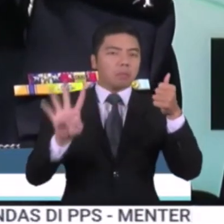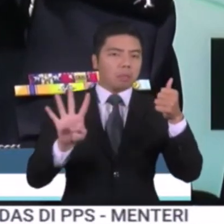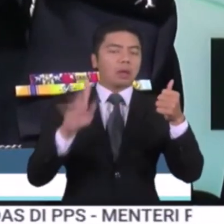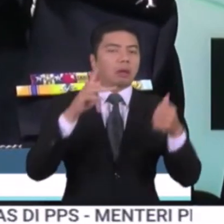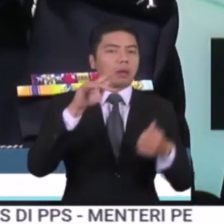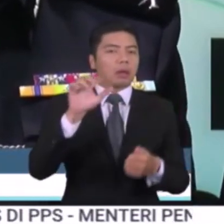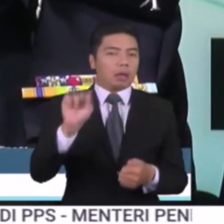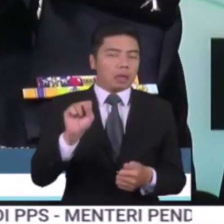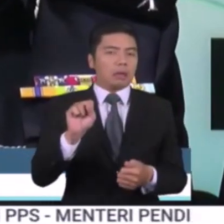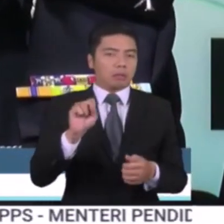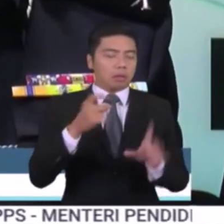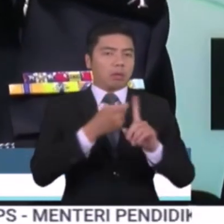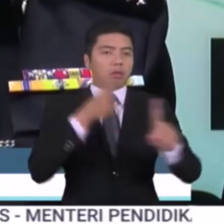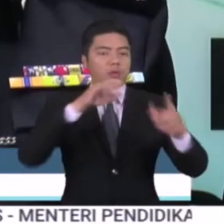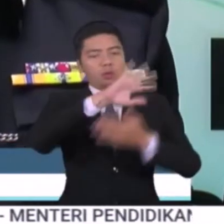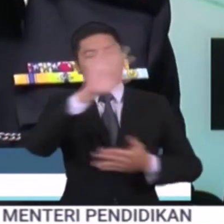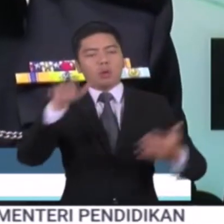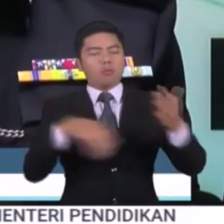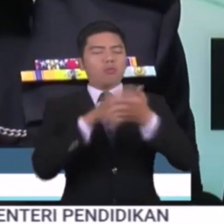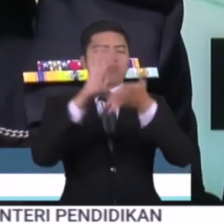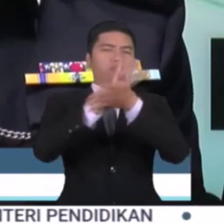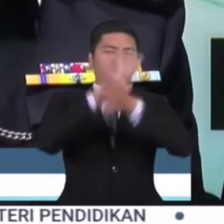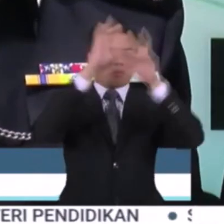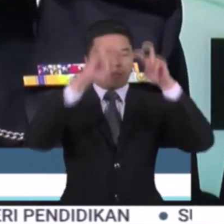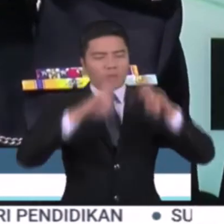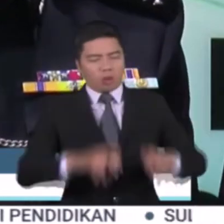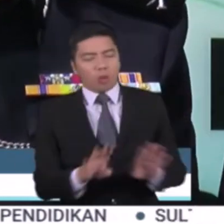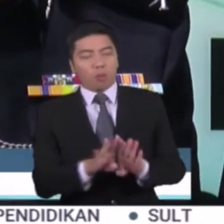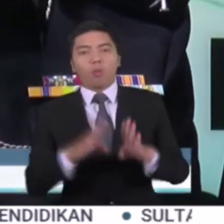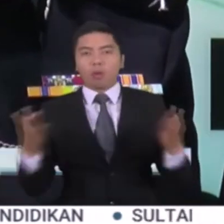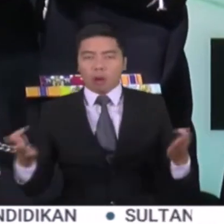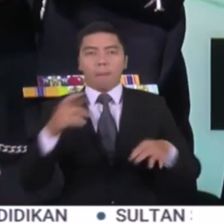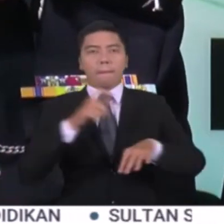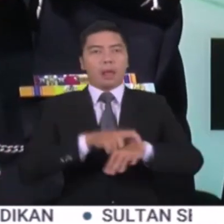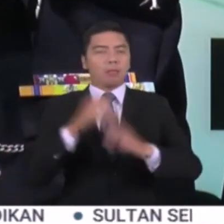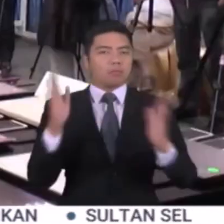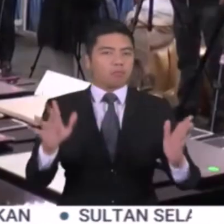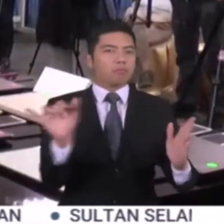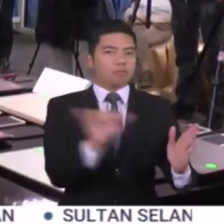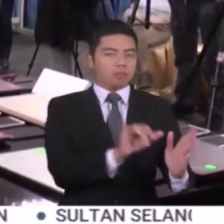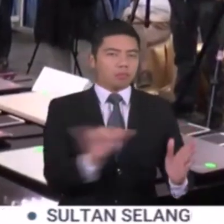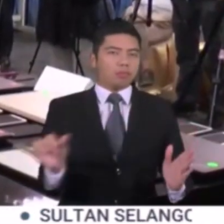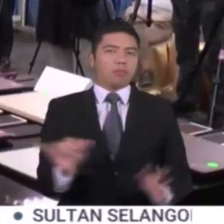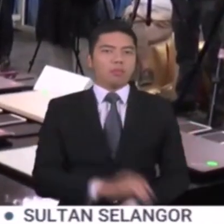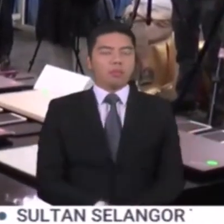10,224 dari keseluruhan kertas siasatan yang dibuka pada tempoh tersebut.